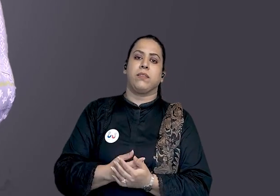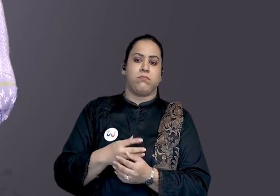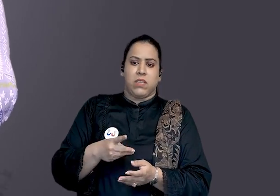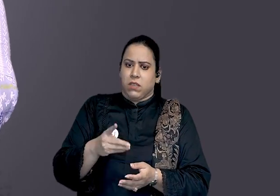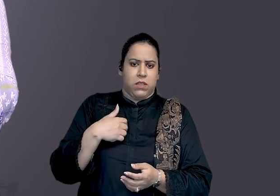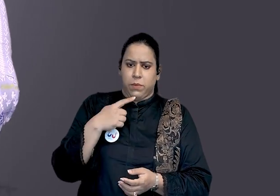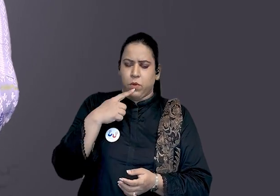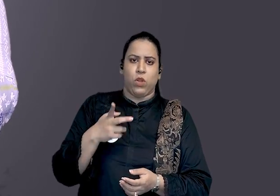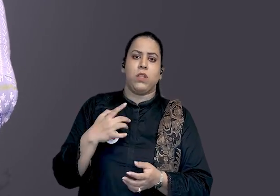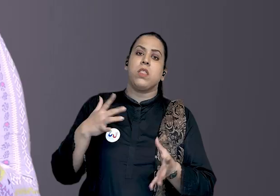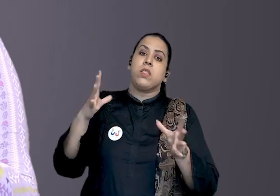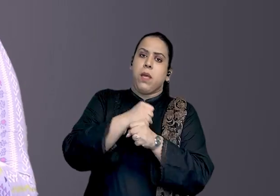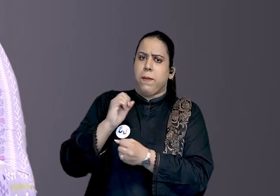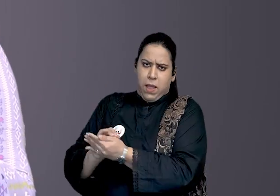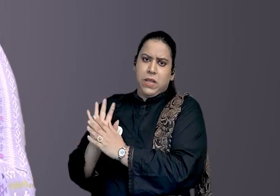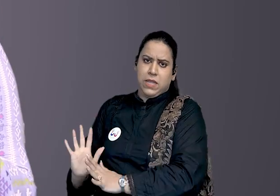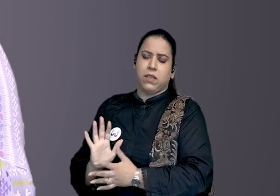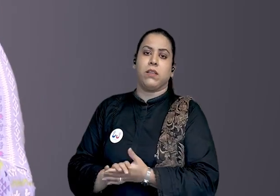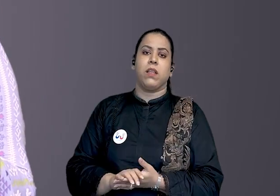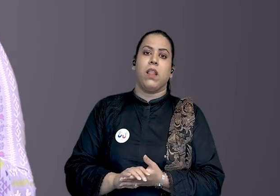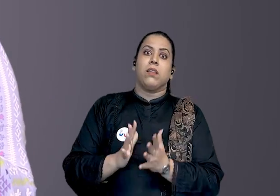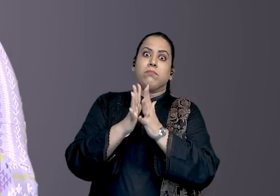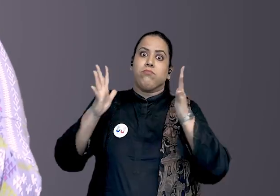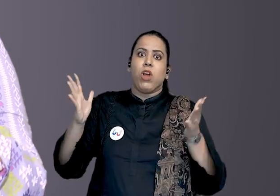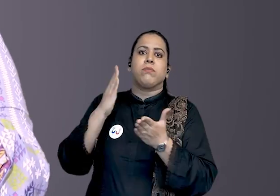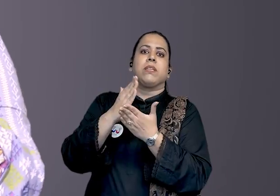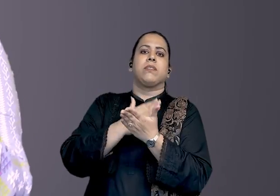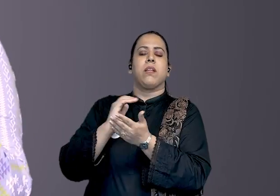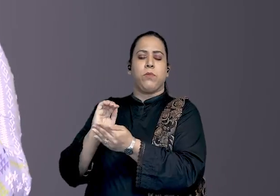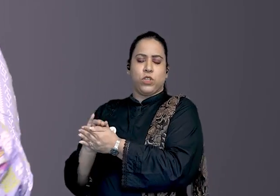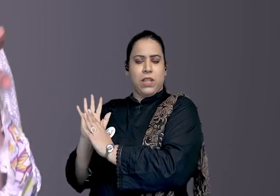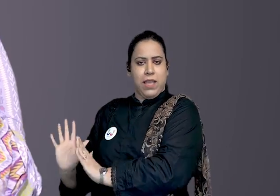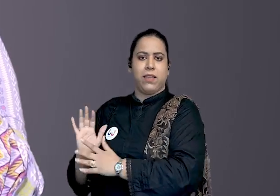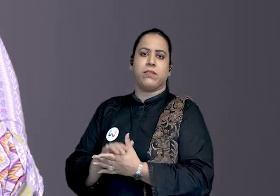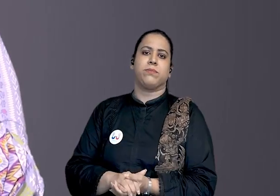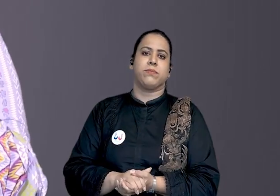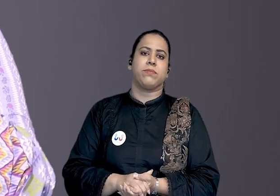پر میں ہسٹورینس کو ایک بات یہ کہتی چلوں کہ آپ اگر ہم